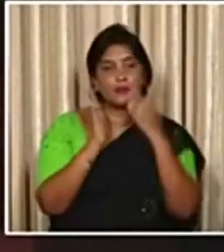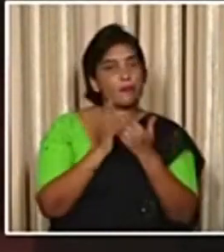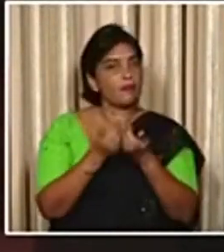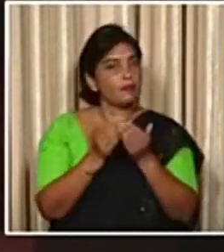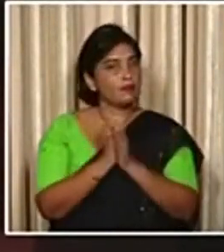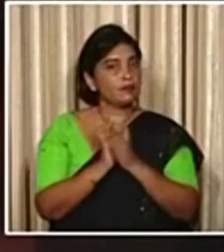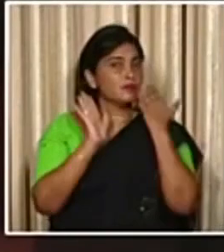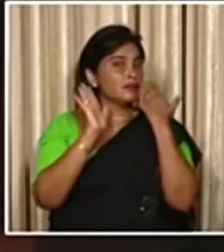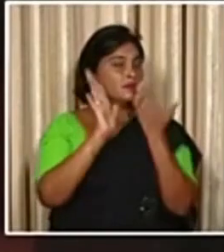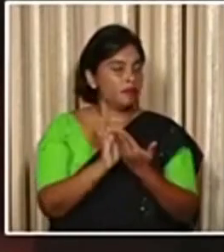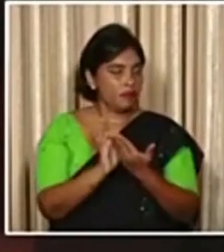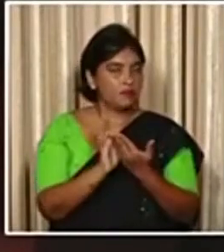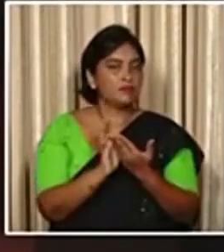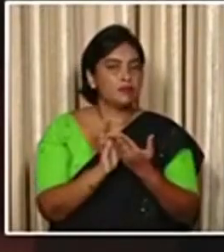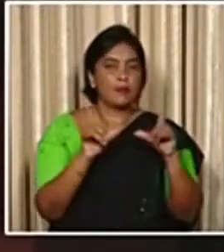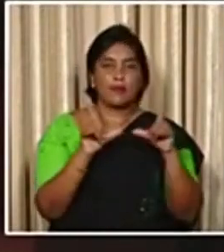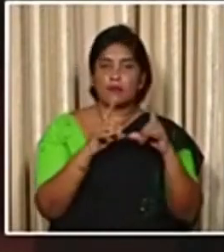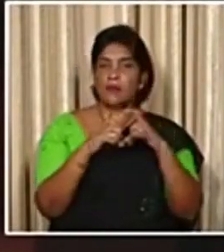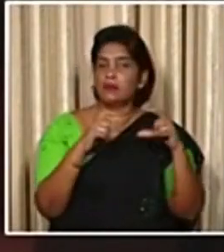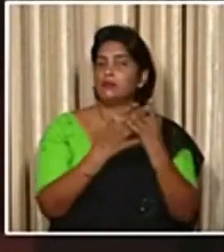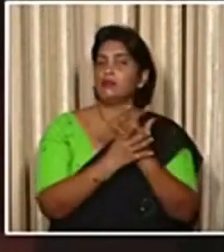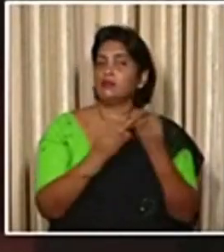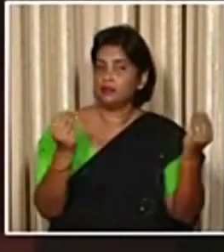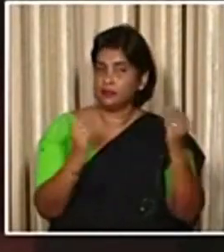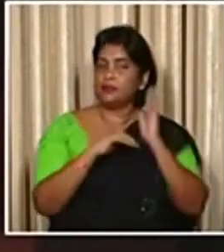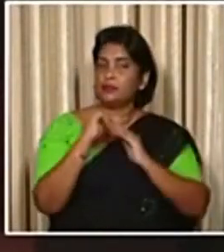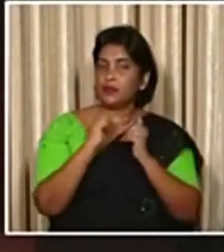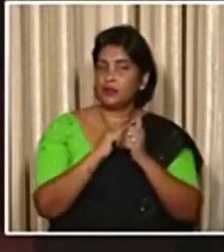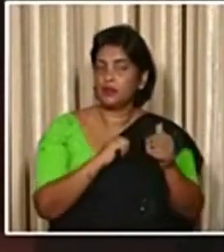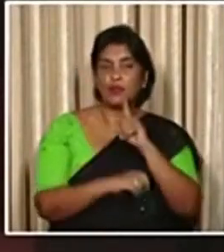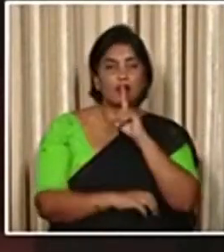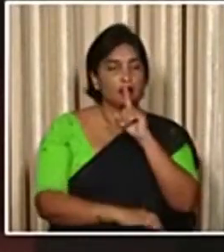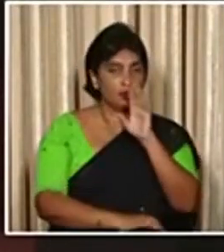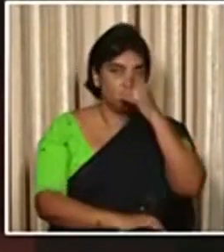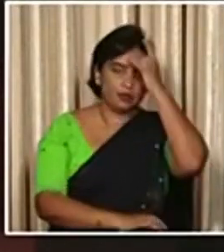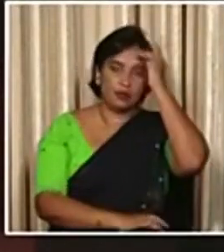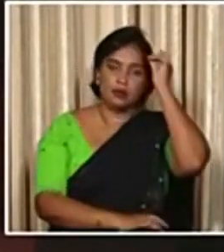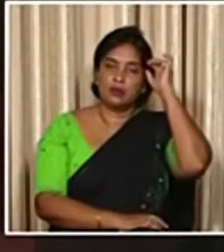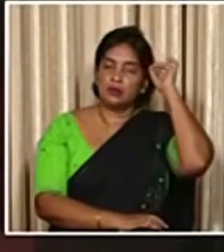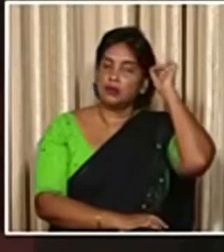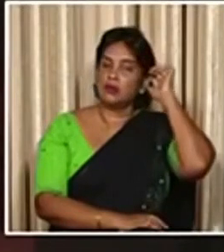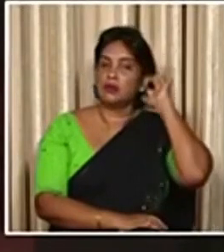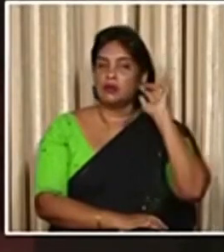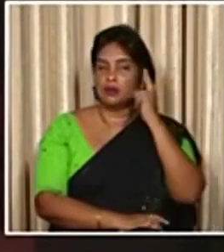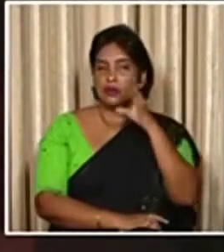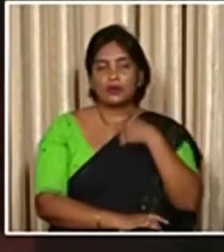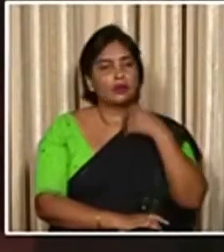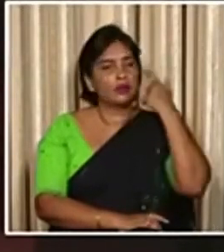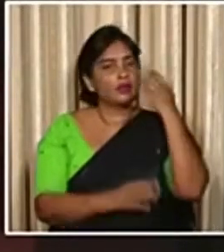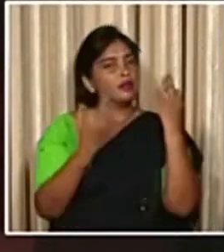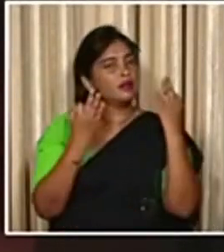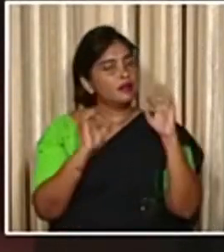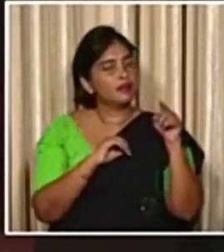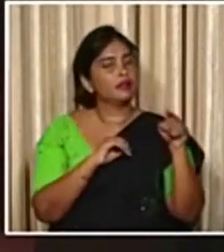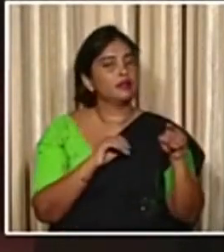තමන්ම අර්ථකථනයක් කරලා බලපත්‍ර හෝසි කරන වැඩපිළිවෙලක් මේකේ යෝජනා වෙලා තිබෙනවා. ඒ නිසා මං හිතනවා ඒක